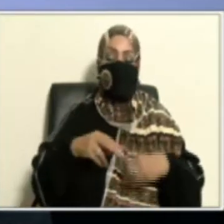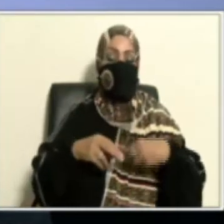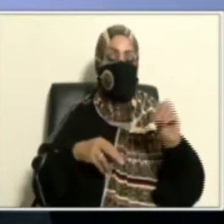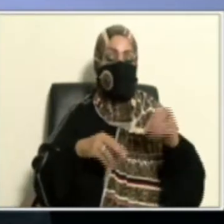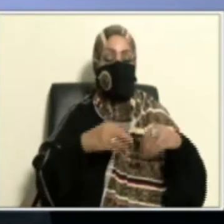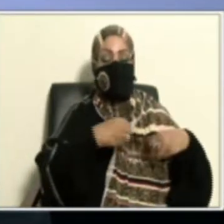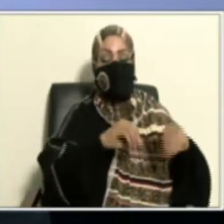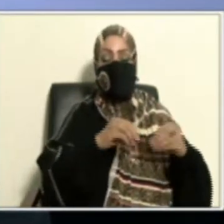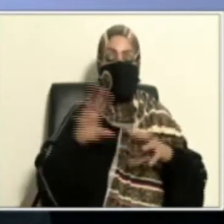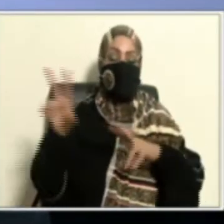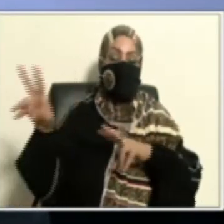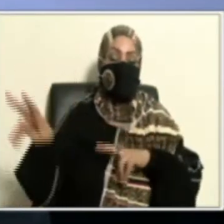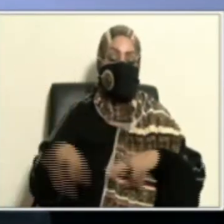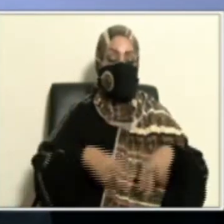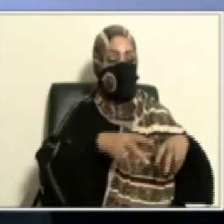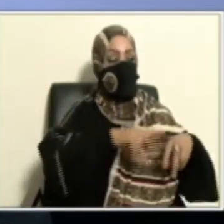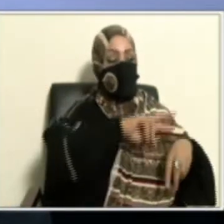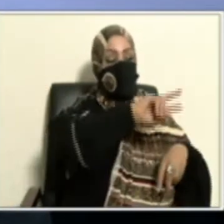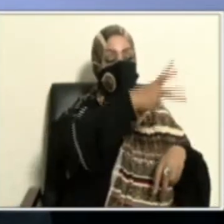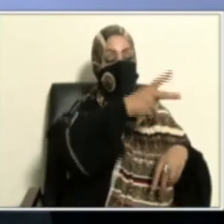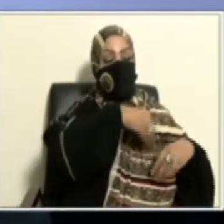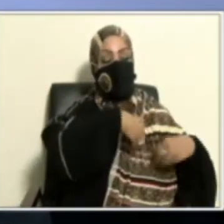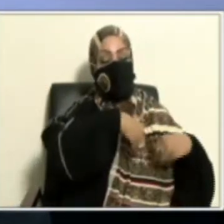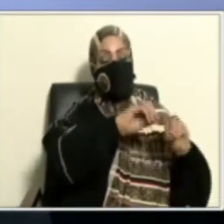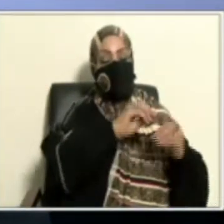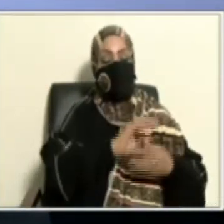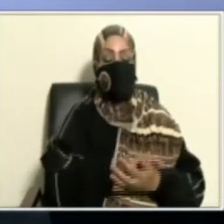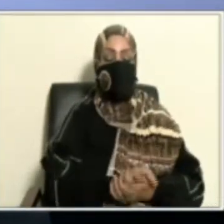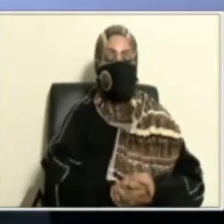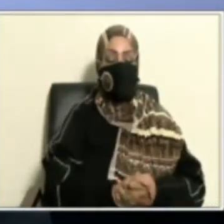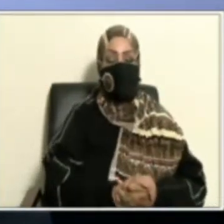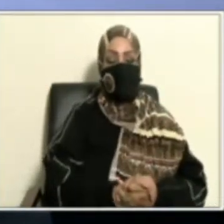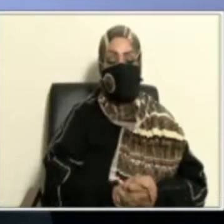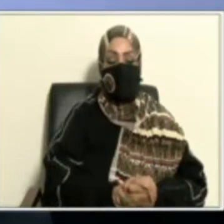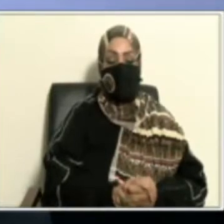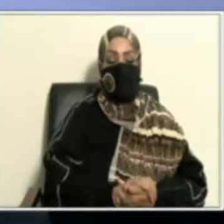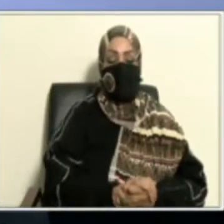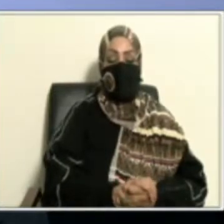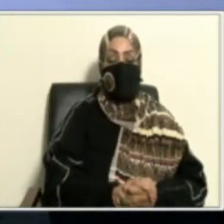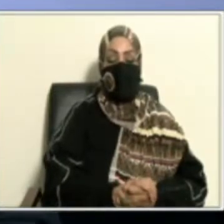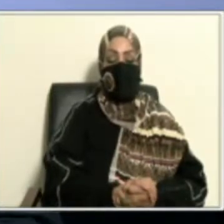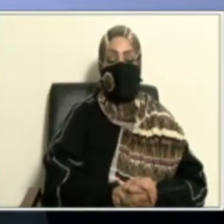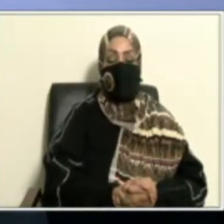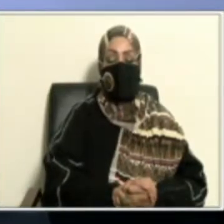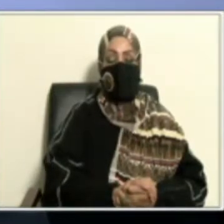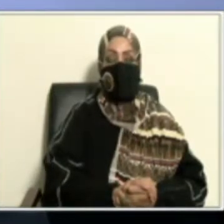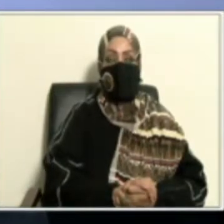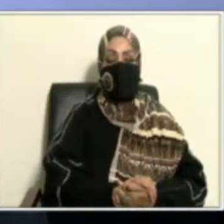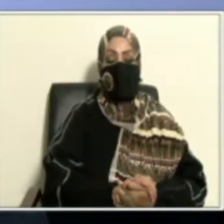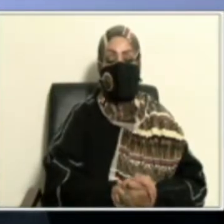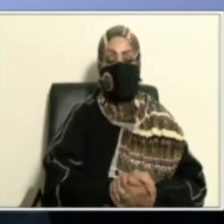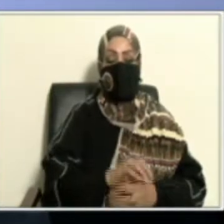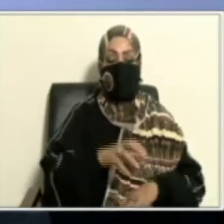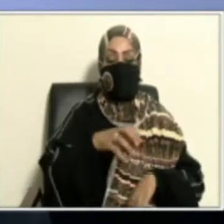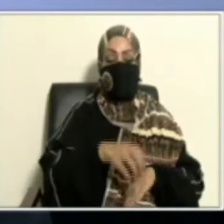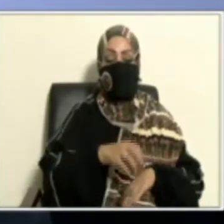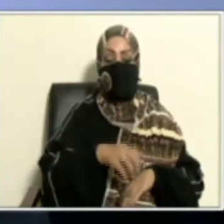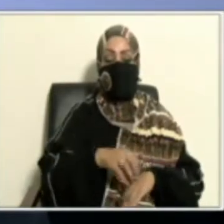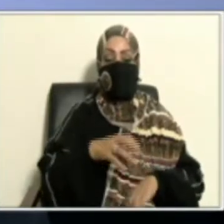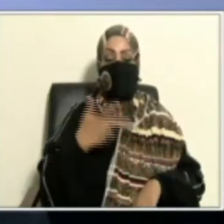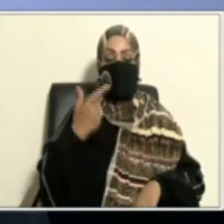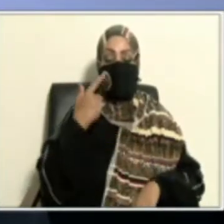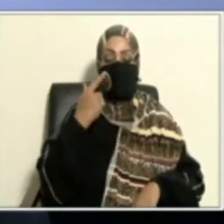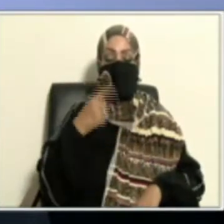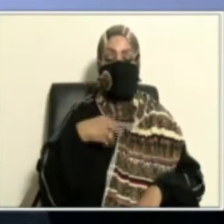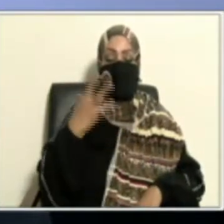الأخ المبروك من بني وليد يسأل عن حكم الركعتين اللتين بعد المغرب، هذه من السنن الراتبة وفيها